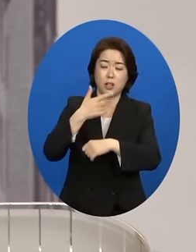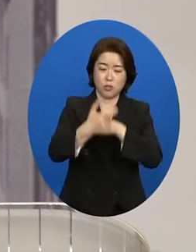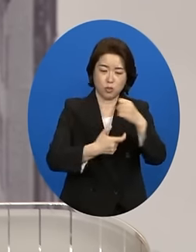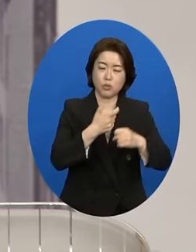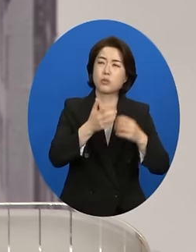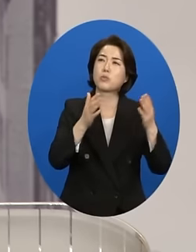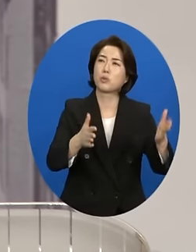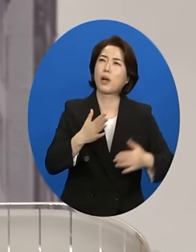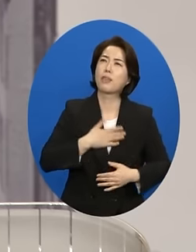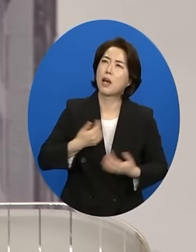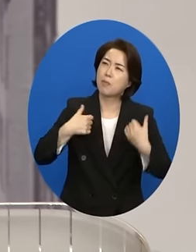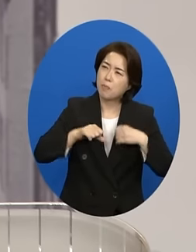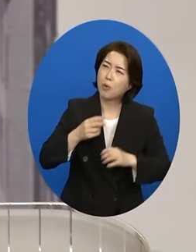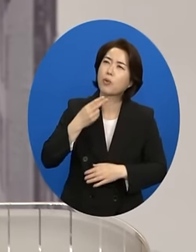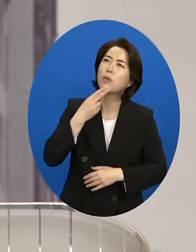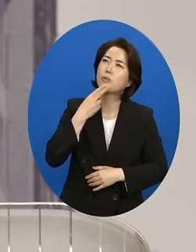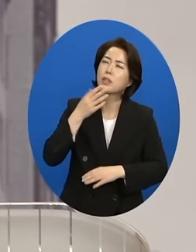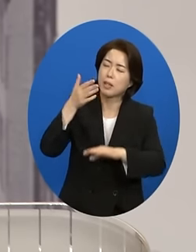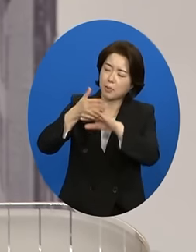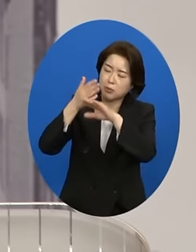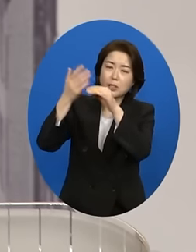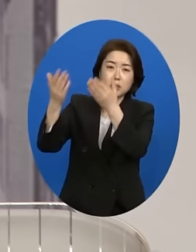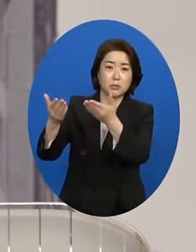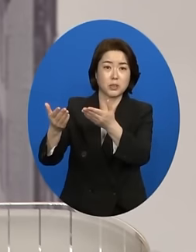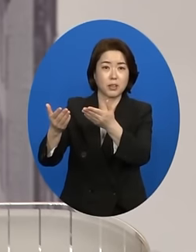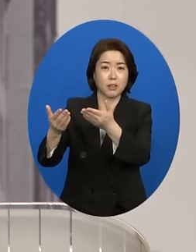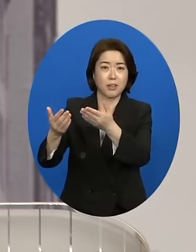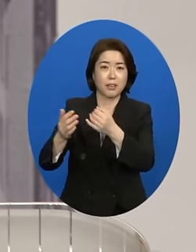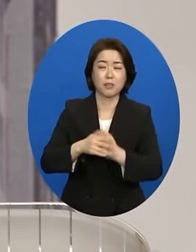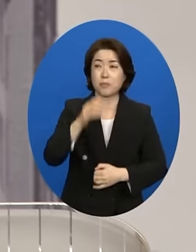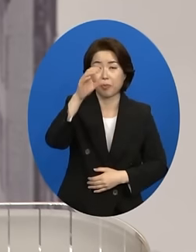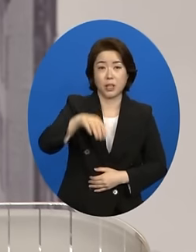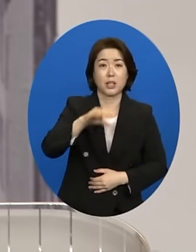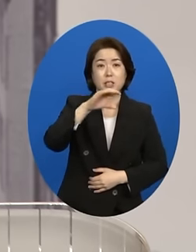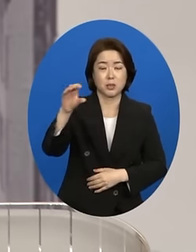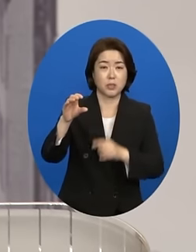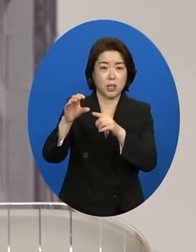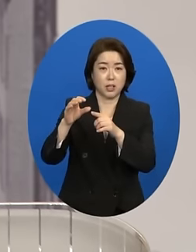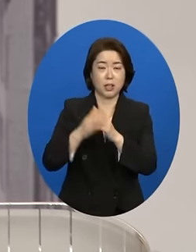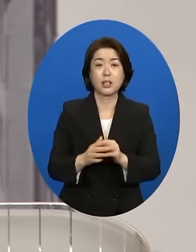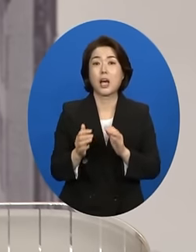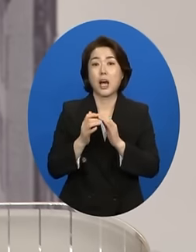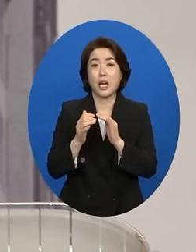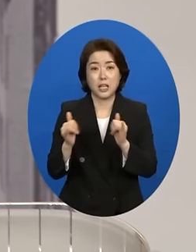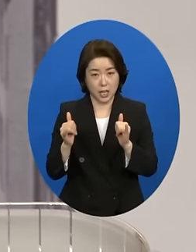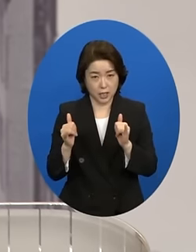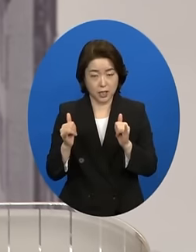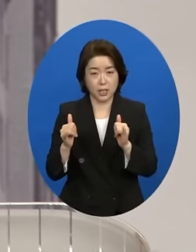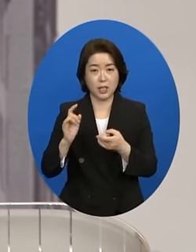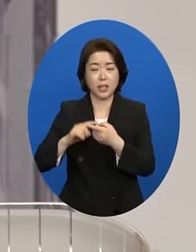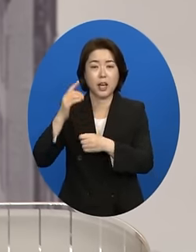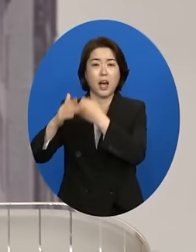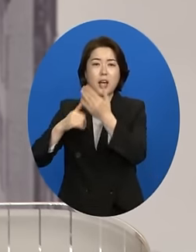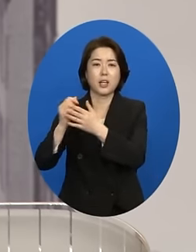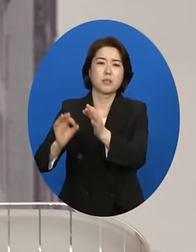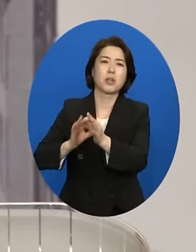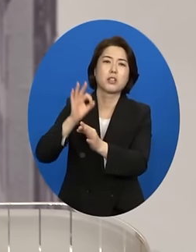60년간 저 포기하지 않아서 감사합니다. 십자가는 인간에 대한 하나님의